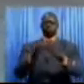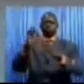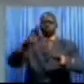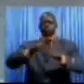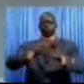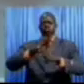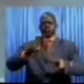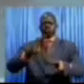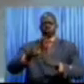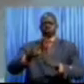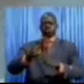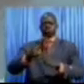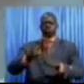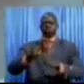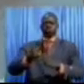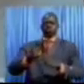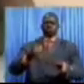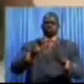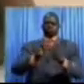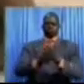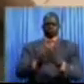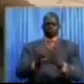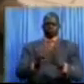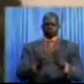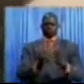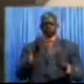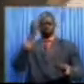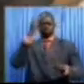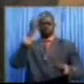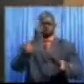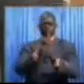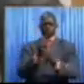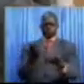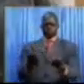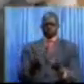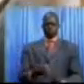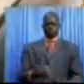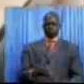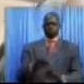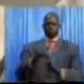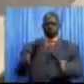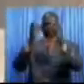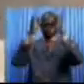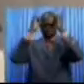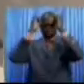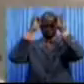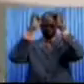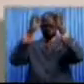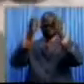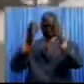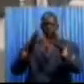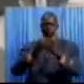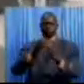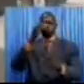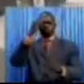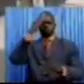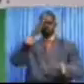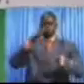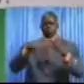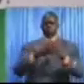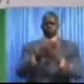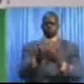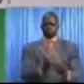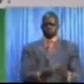formation. Cette approche va prendre en compte les besoins particuliers d'enseignement et d'apprentissage de tous les enfants